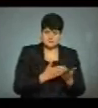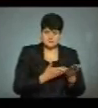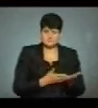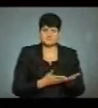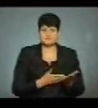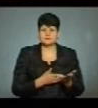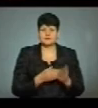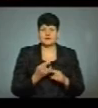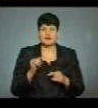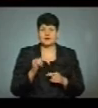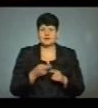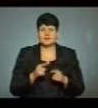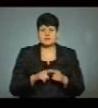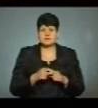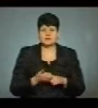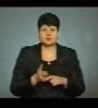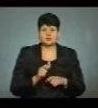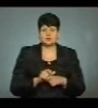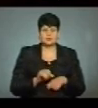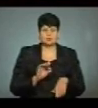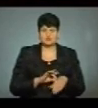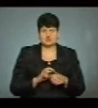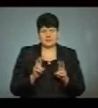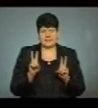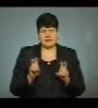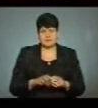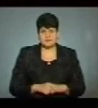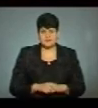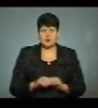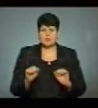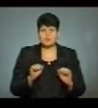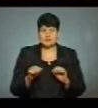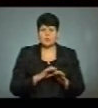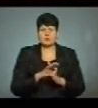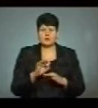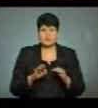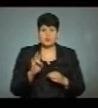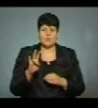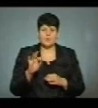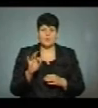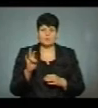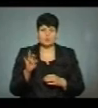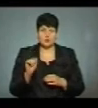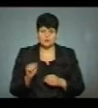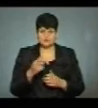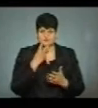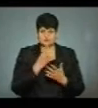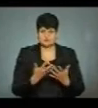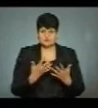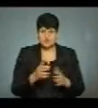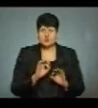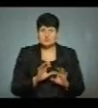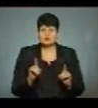це дуже болюча тема. Координатор проєкту «Онкологія крупним планом» Олександр Коркоїл розповів,